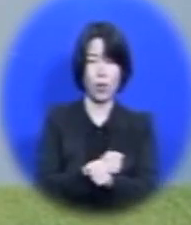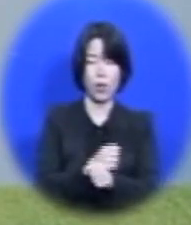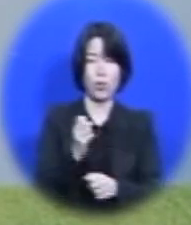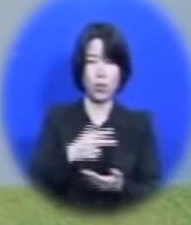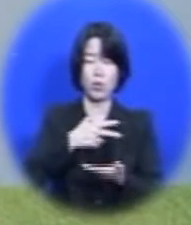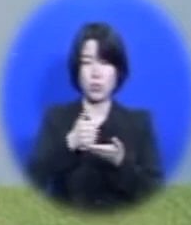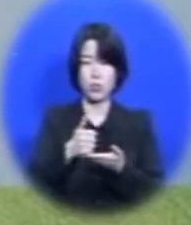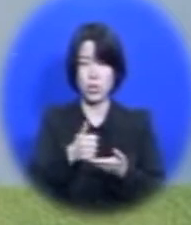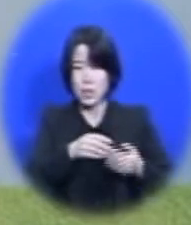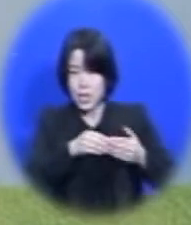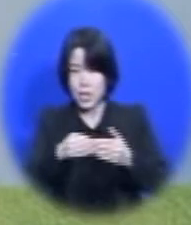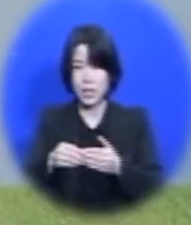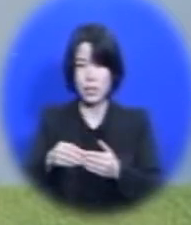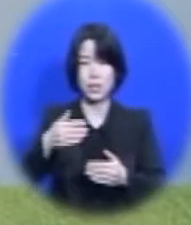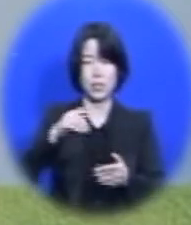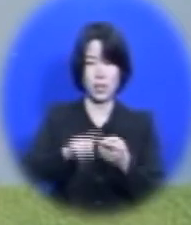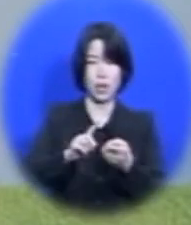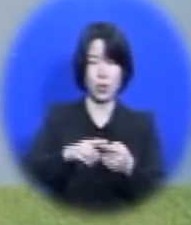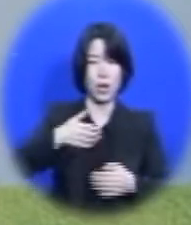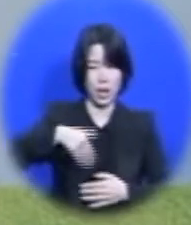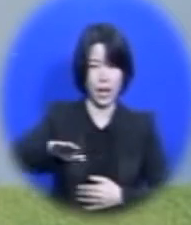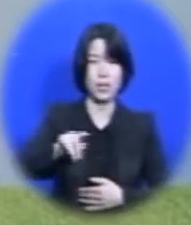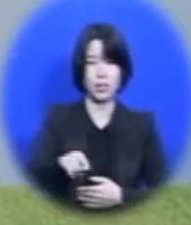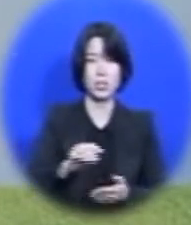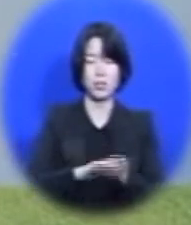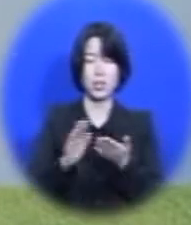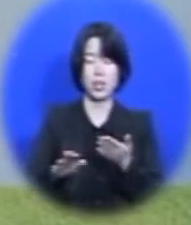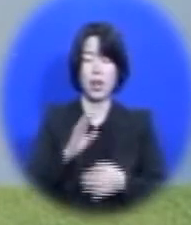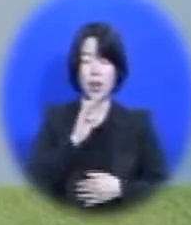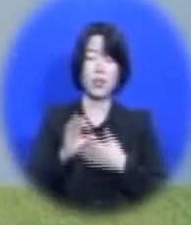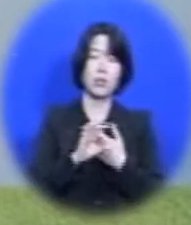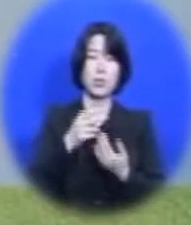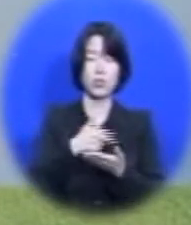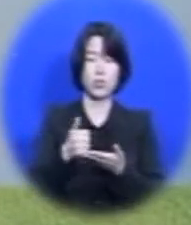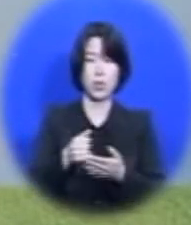주님이 이끄시는 대로 나가는 겁니다. 그러면 주님은